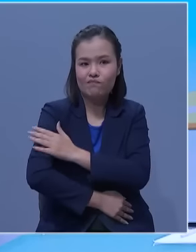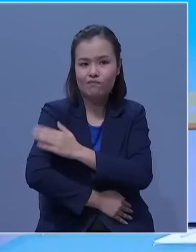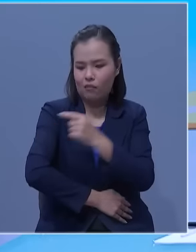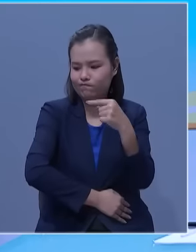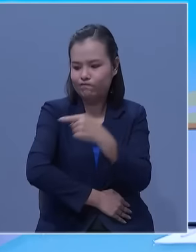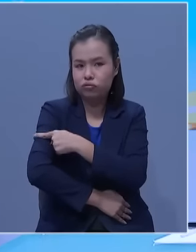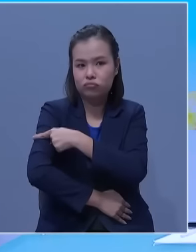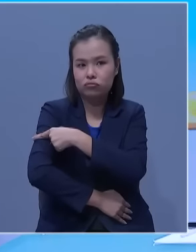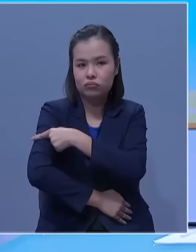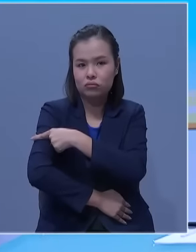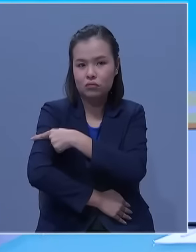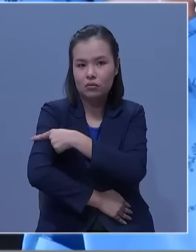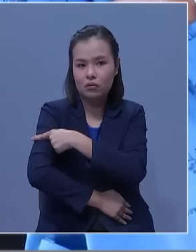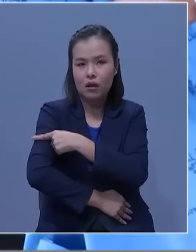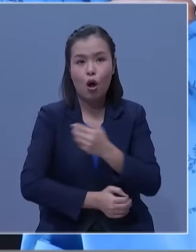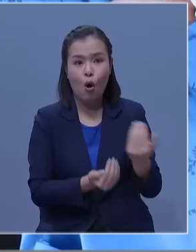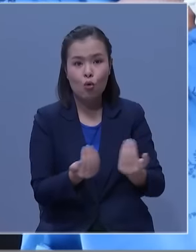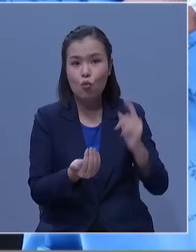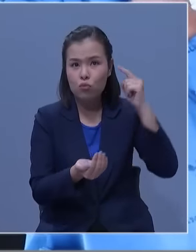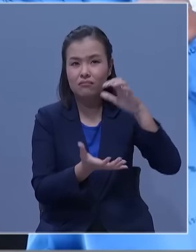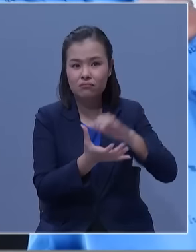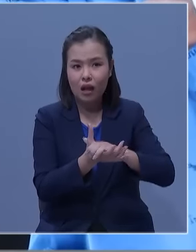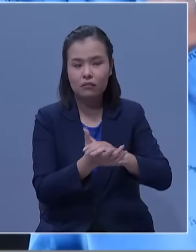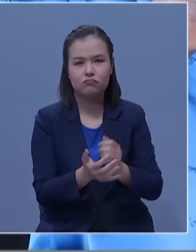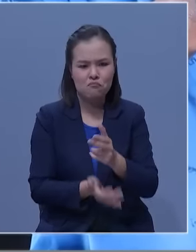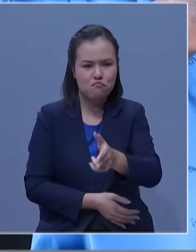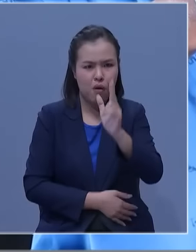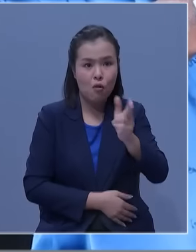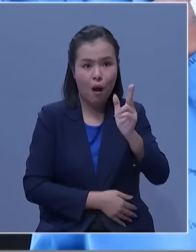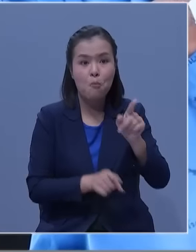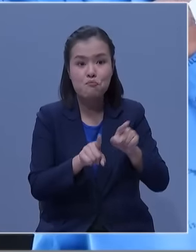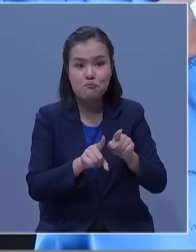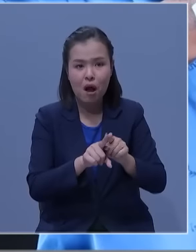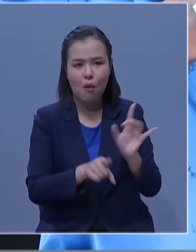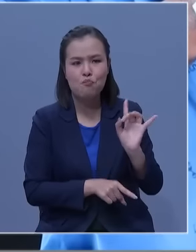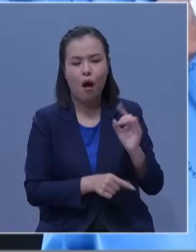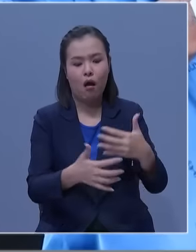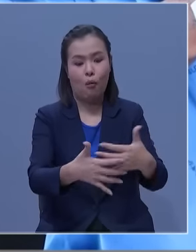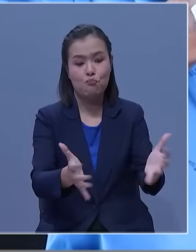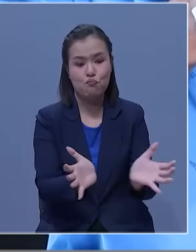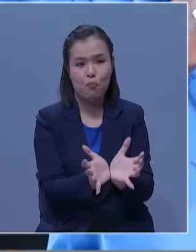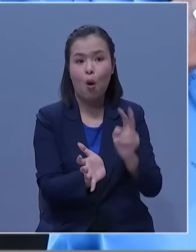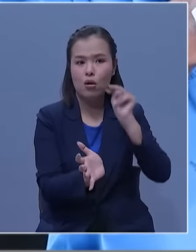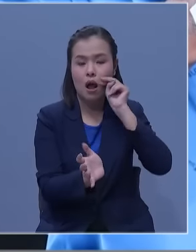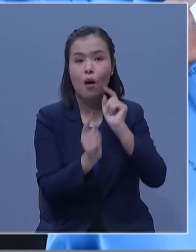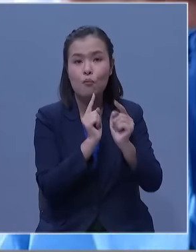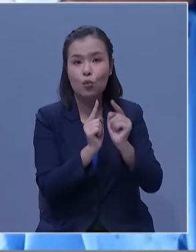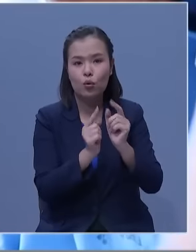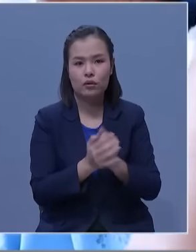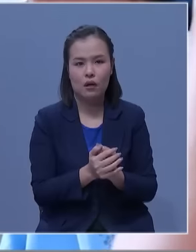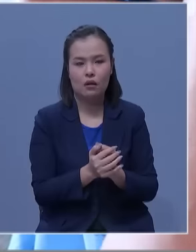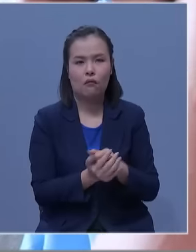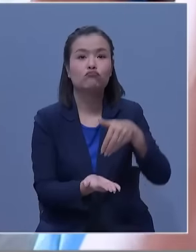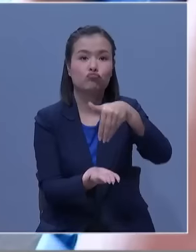ยอ่ะแล้วเกือบโดนลูกเมียของน้องชายด้วยสาเหตุเกิดจากเรื่องของบ่อน้ำที่ตกลงกันว่าให้เป็นบ่อน้